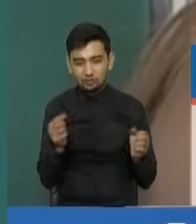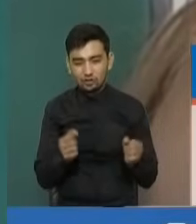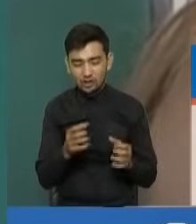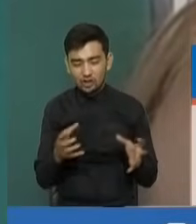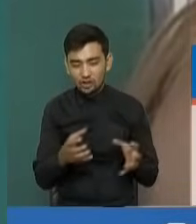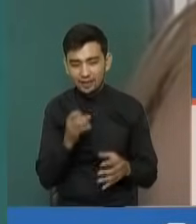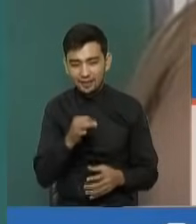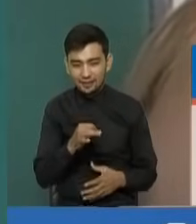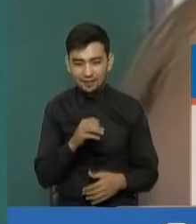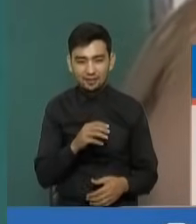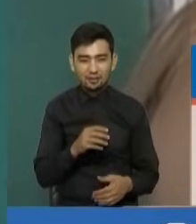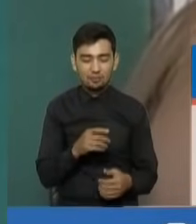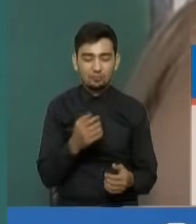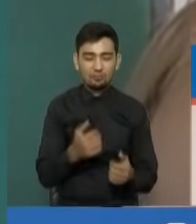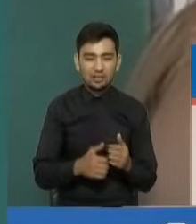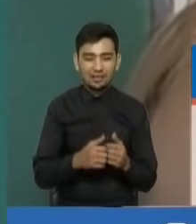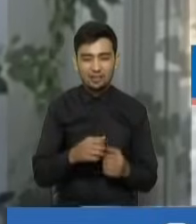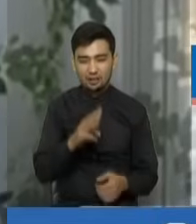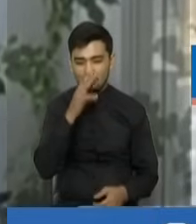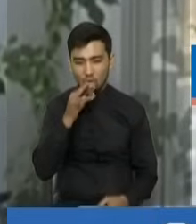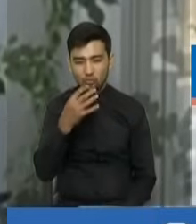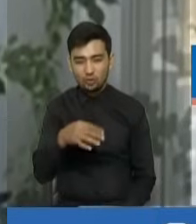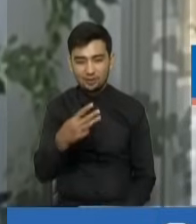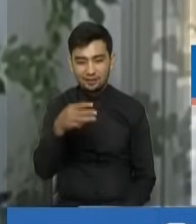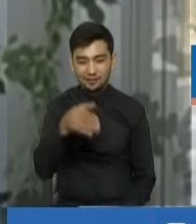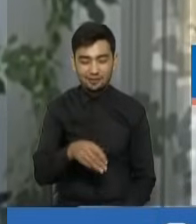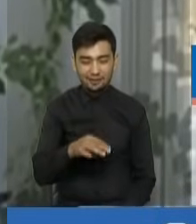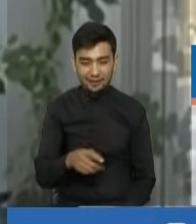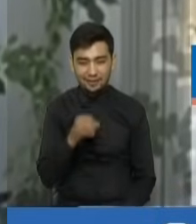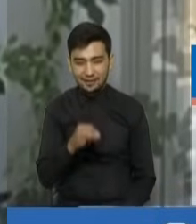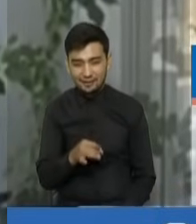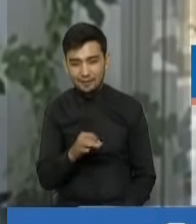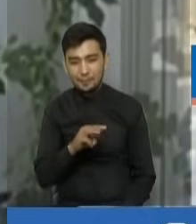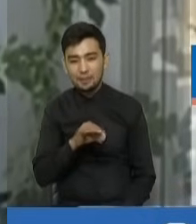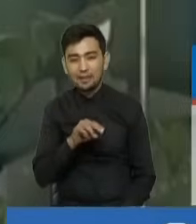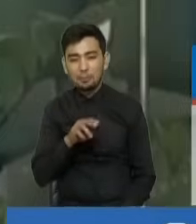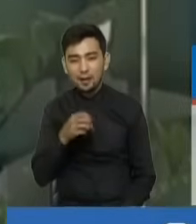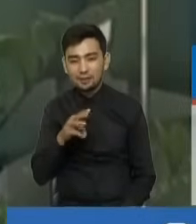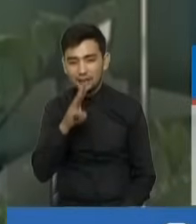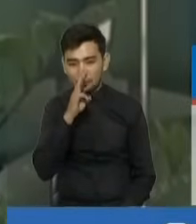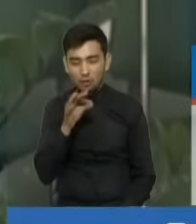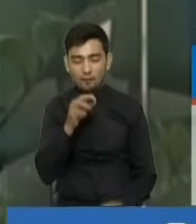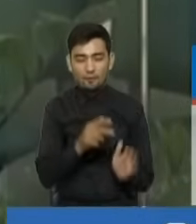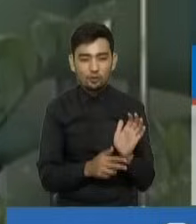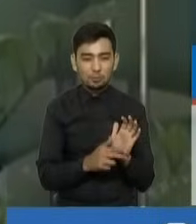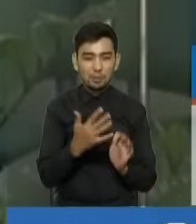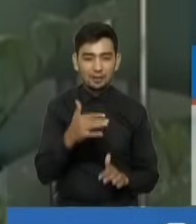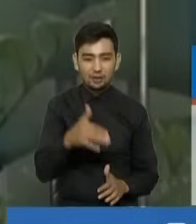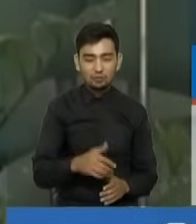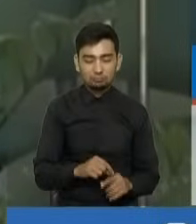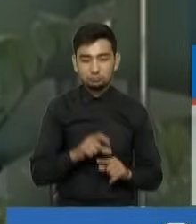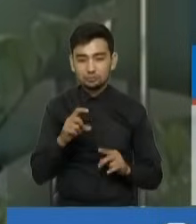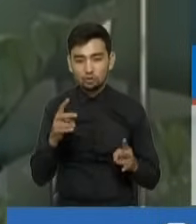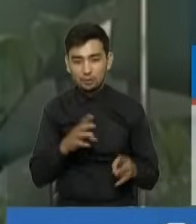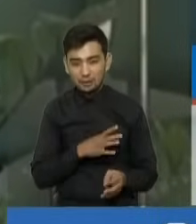прожиточного минимума, это 43 тысячи тенге, то предлагается для расчетов применять минимальную зарплату 85 тысяч. Впрочем,